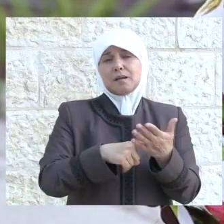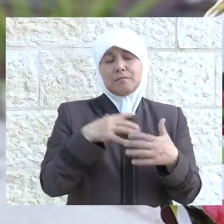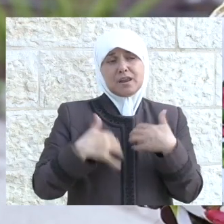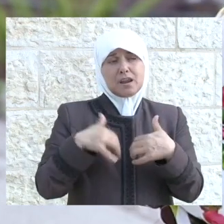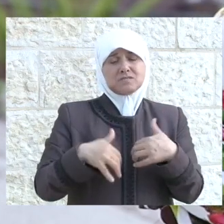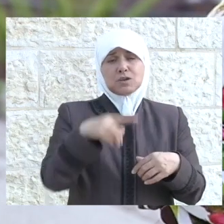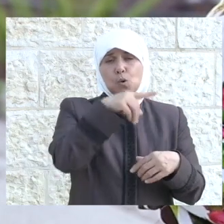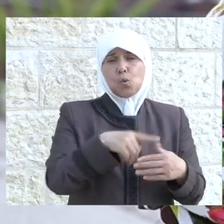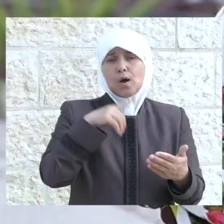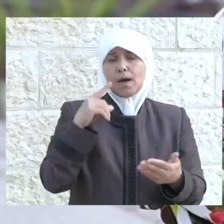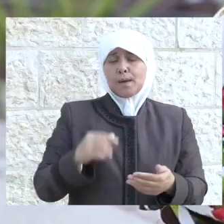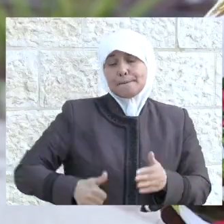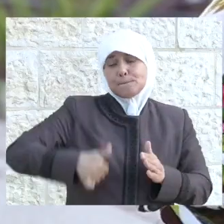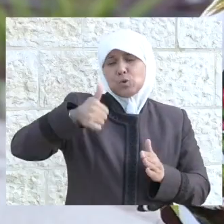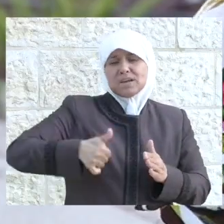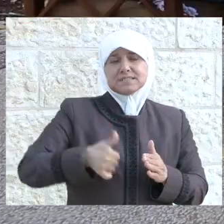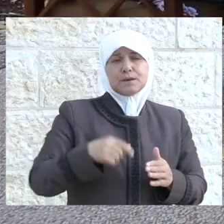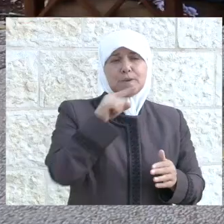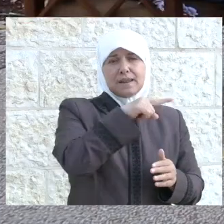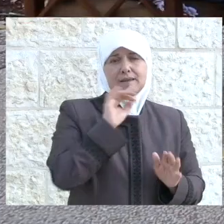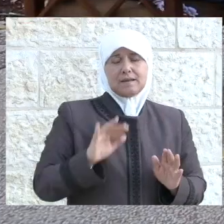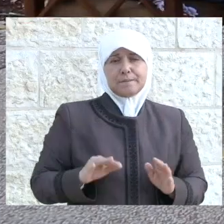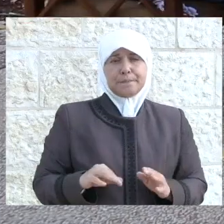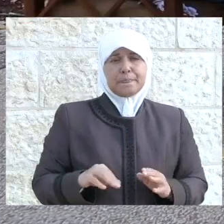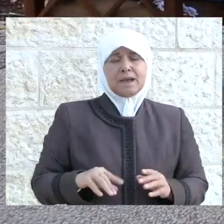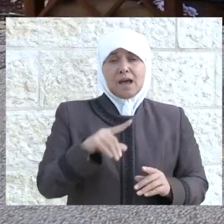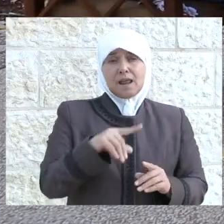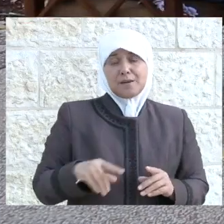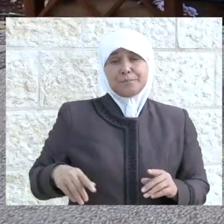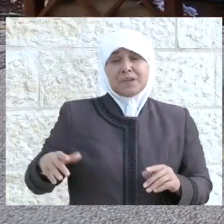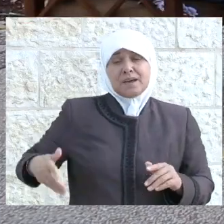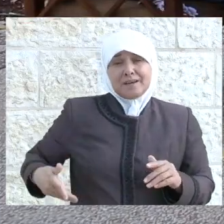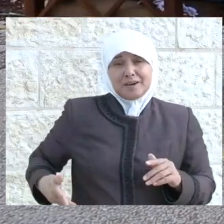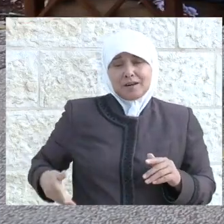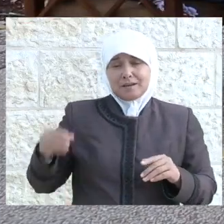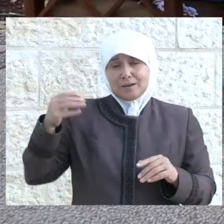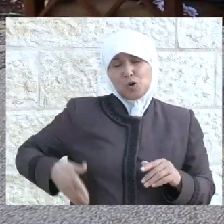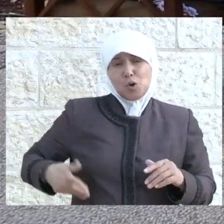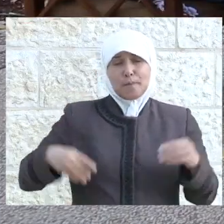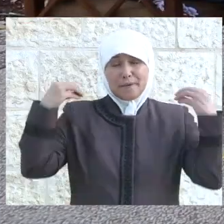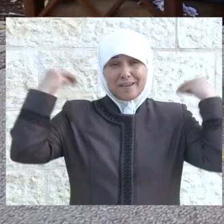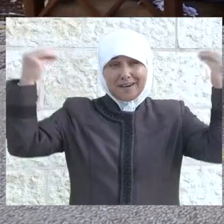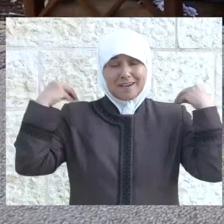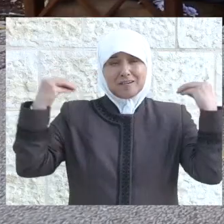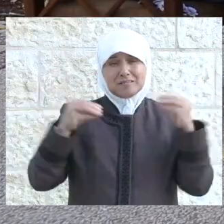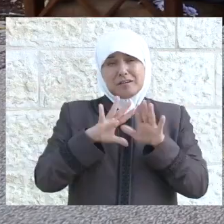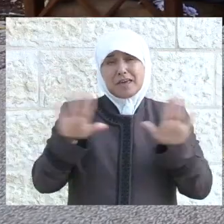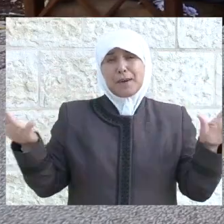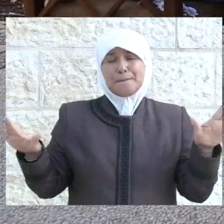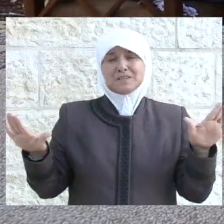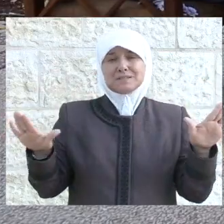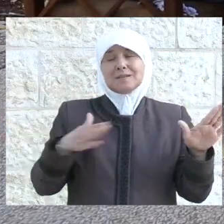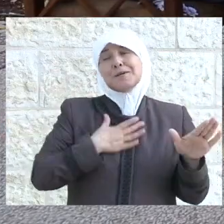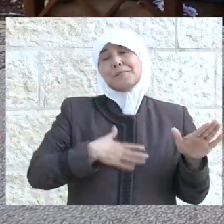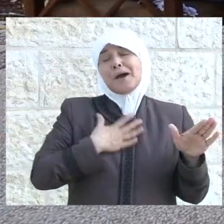كإشي أنا بحب أمارسه، يعني مش كمهني أمتهنها، فيعني زي كأنها منفس إلي من